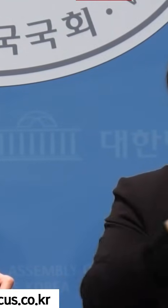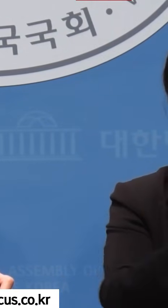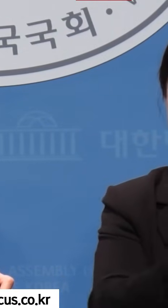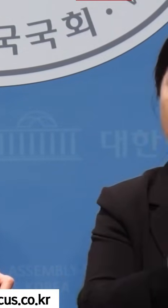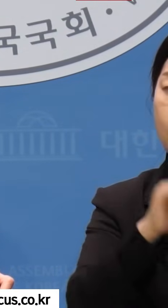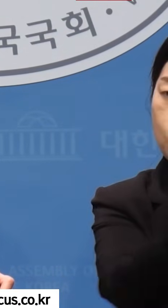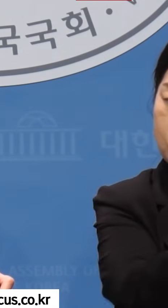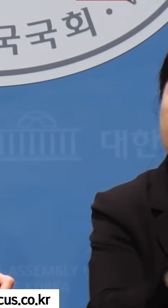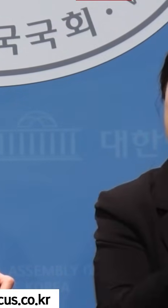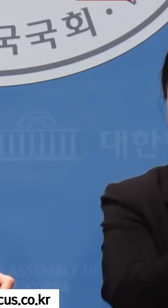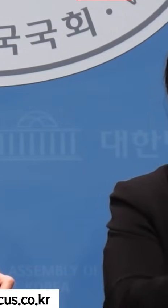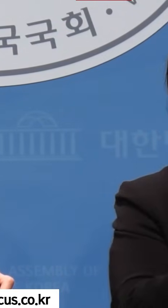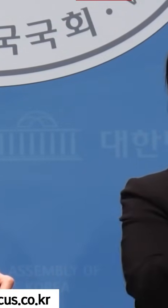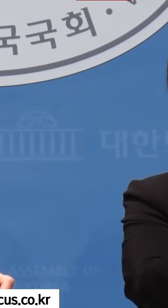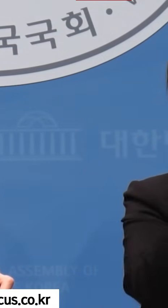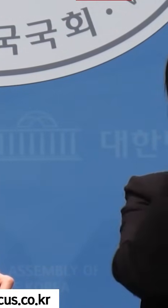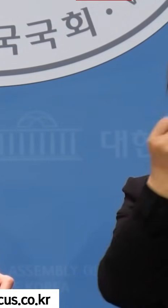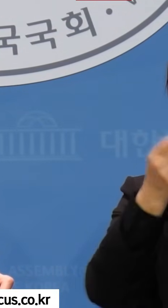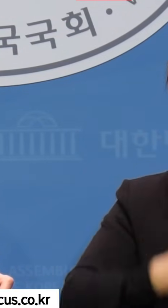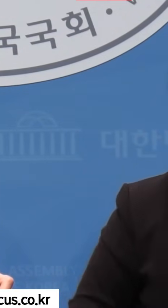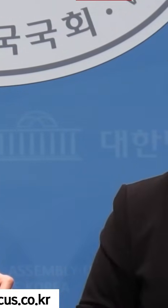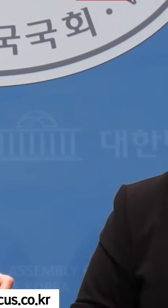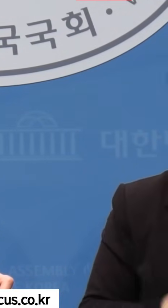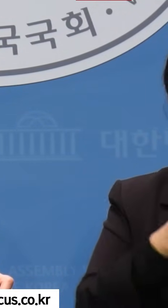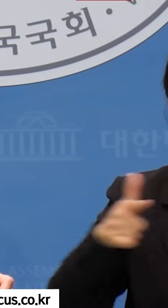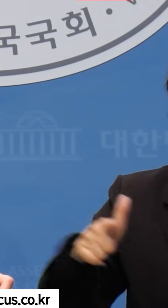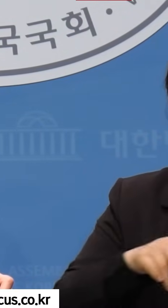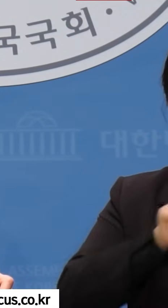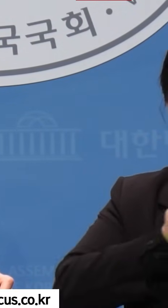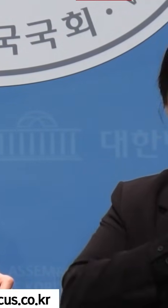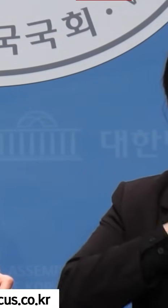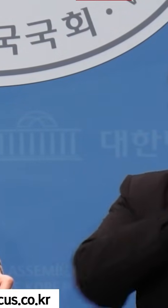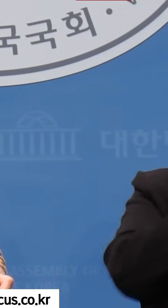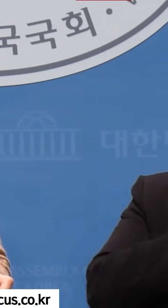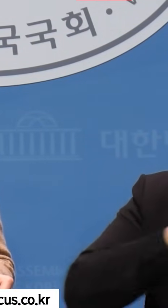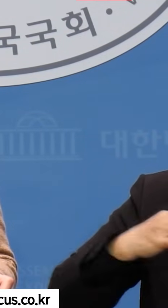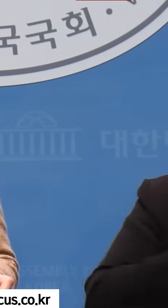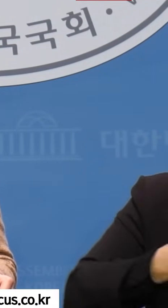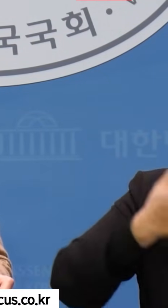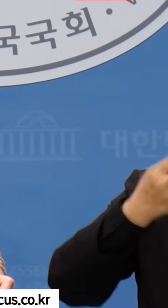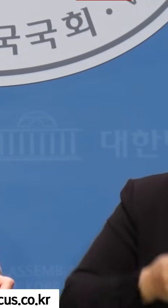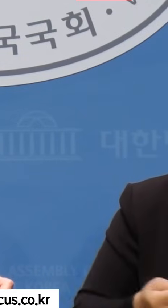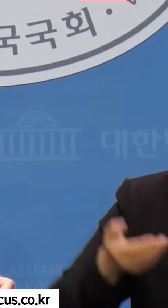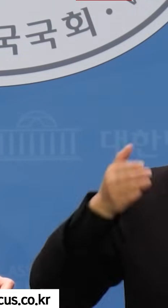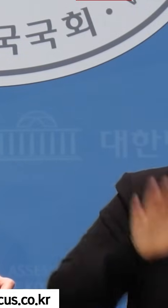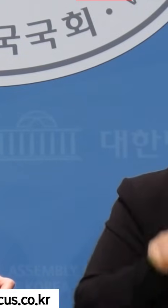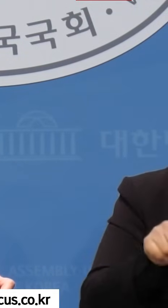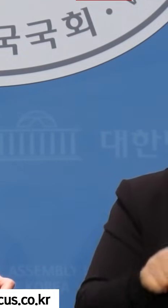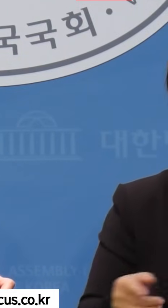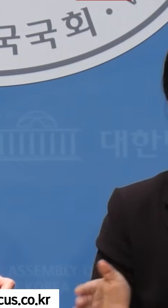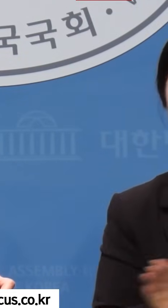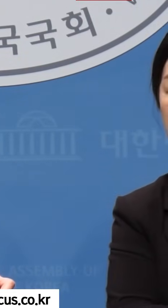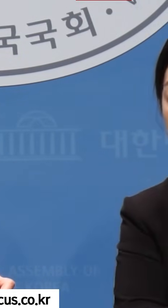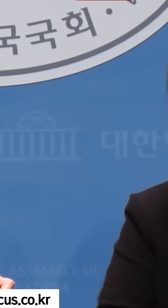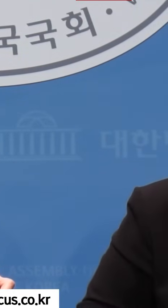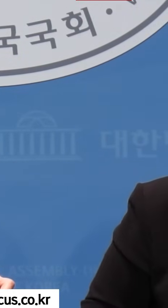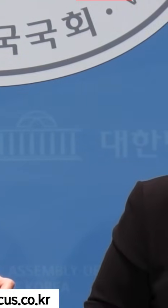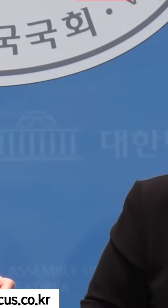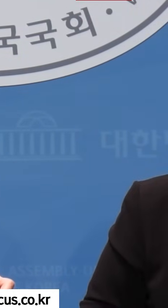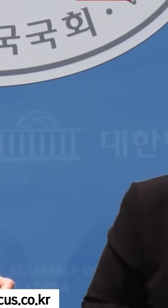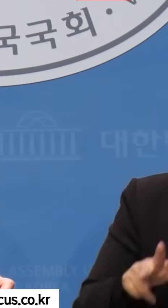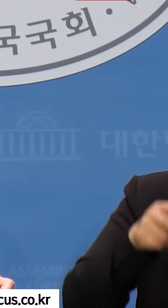조작 관련된 사건도 있습니다. 여러 가지 의혹과 비리들이 넘쳐나고 있는데 그런 것은 하나도 건들지